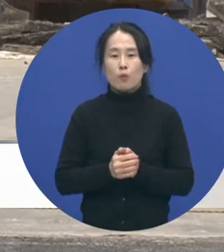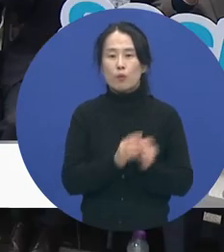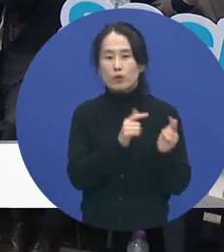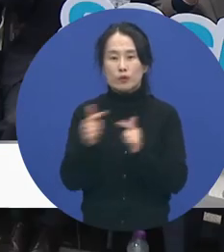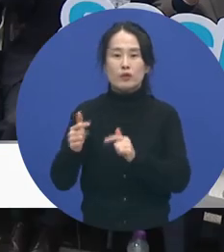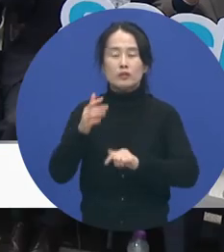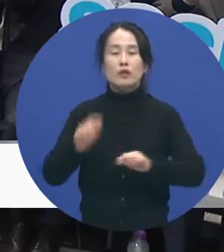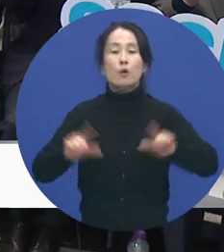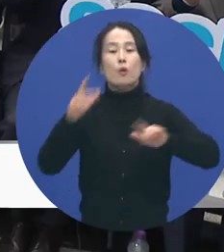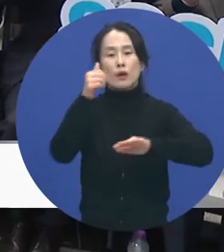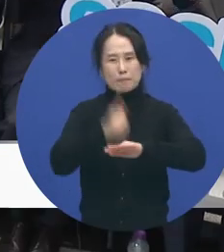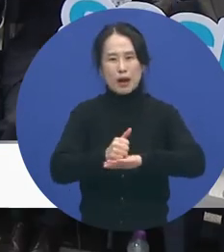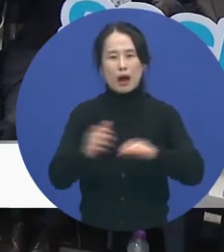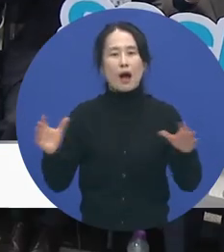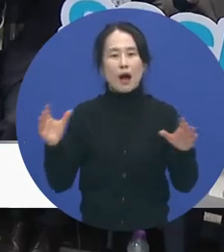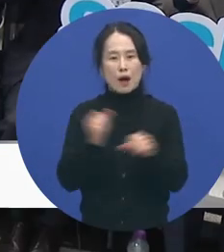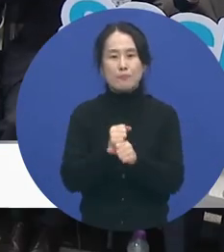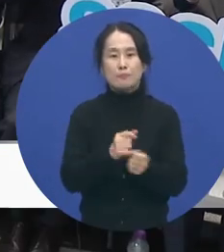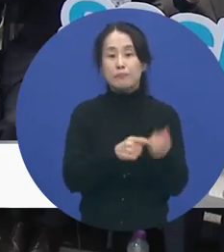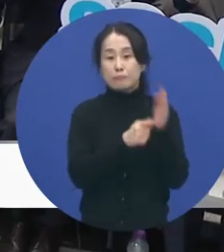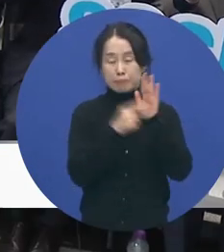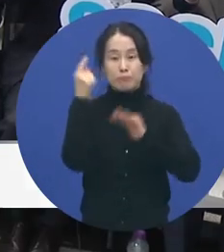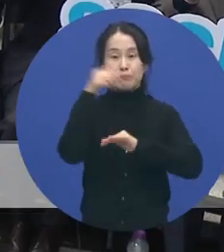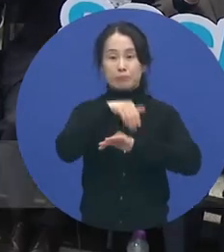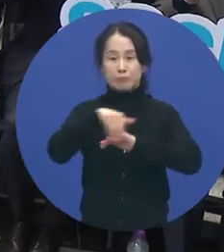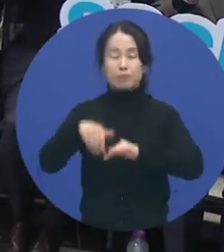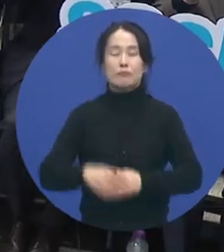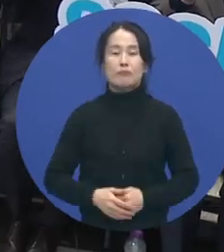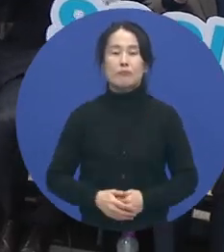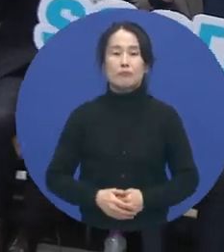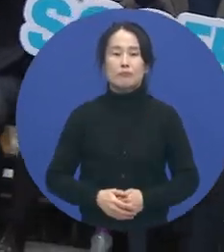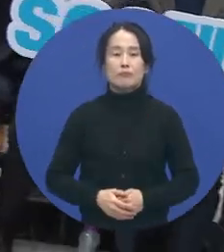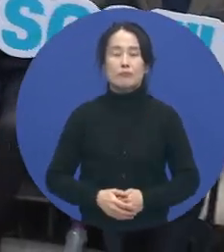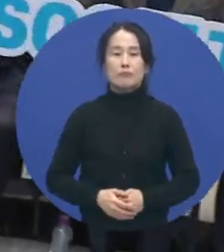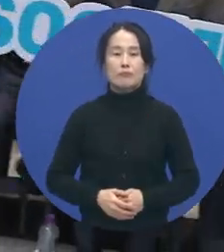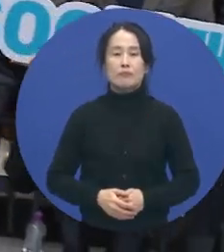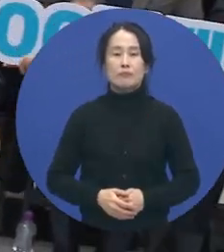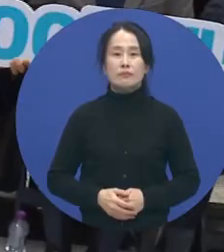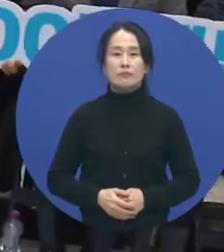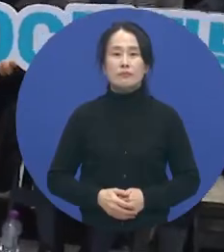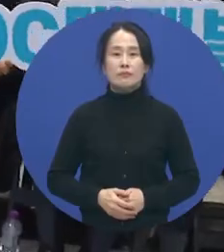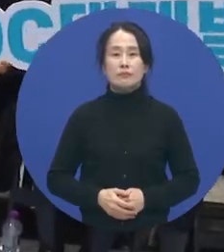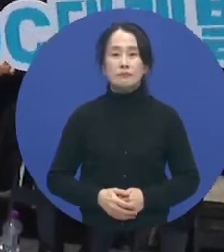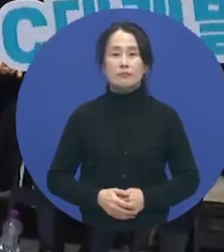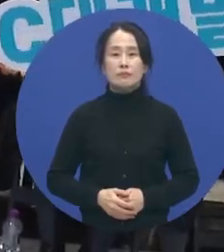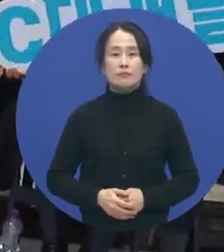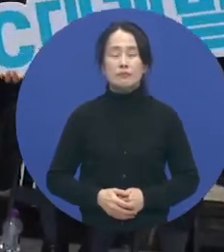올해 말 최종 구상안을 발표할 계획입니다. GTV 뉴스 이슬비입니다.